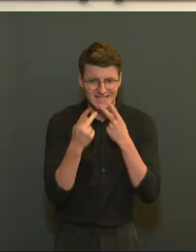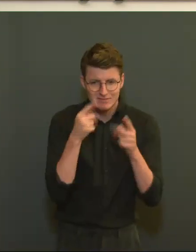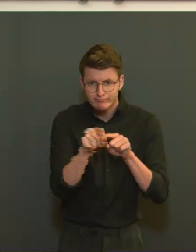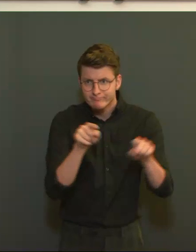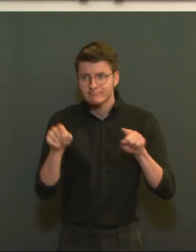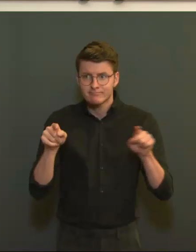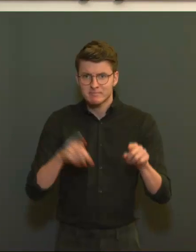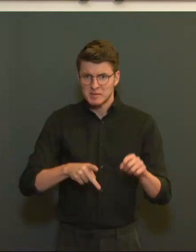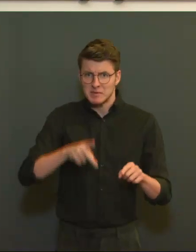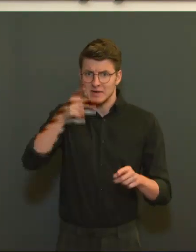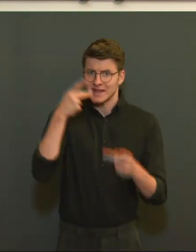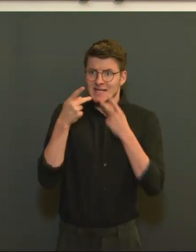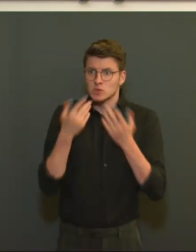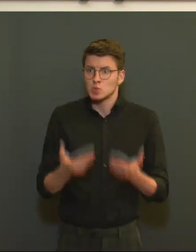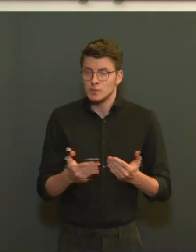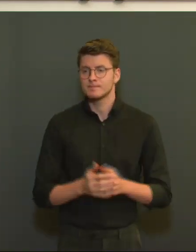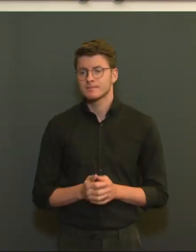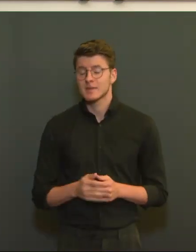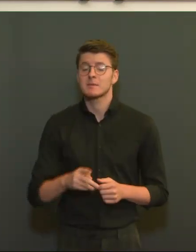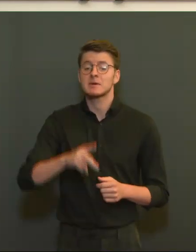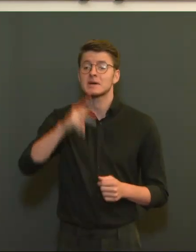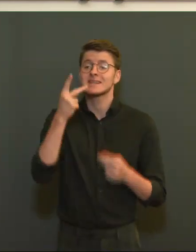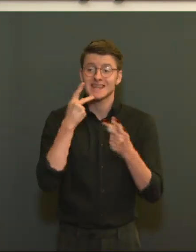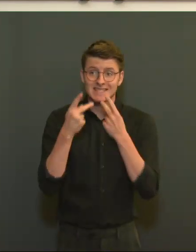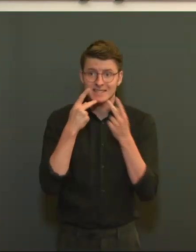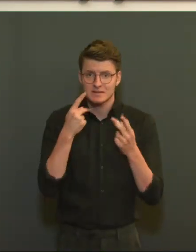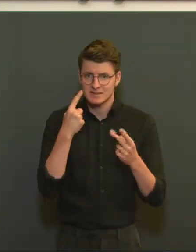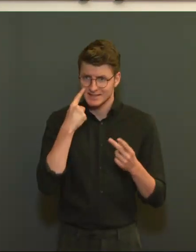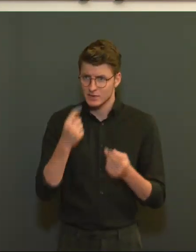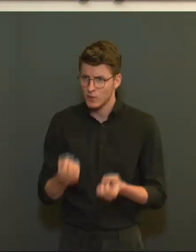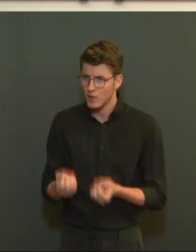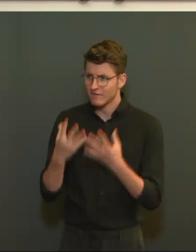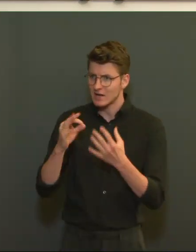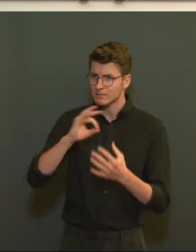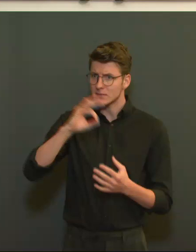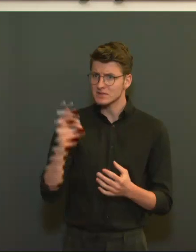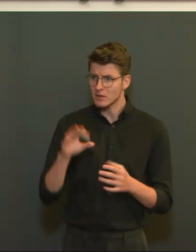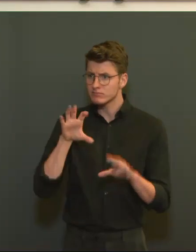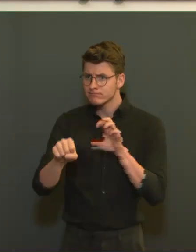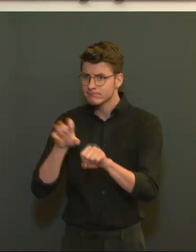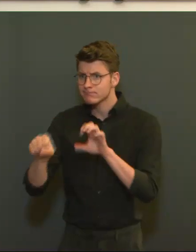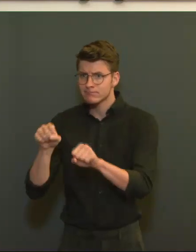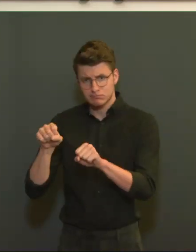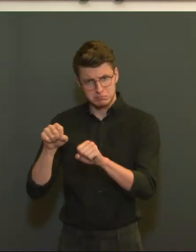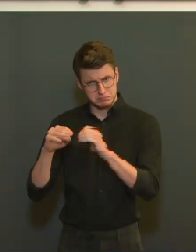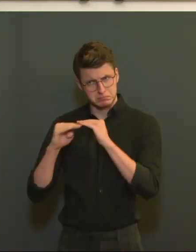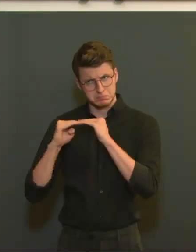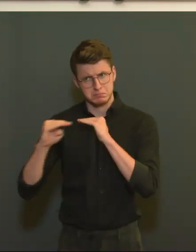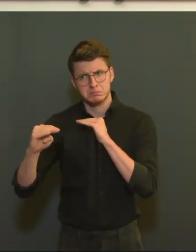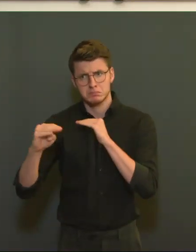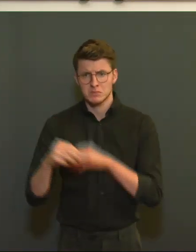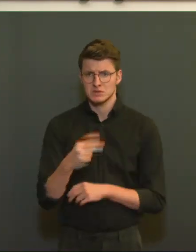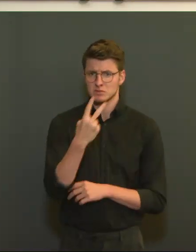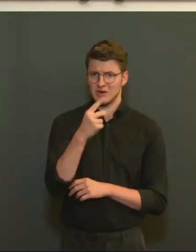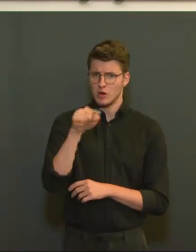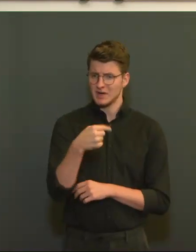Ondanks dat er meer getest werd, bleef het aandeel positieve testen relatief stabiel op 2,7%.